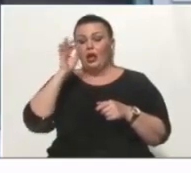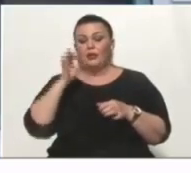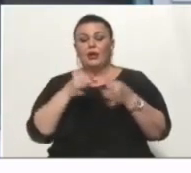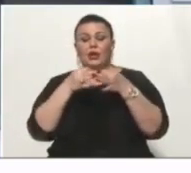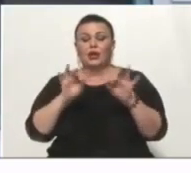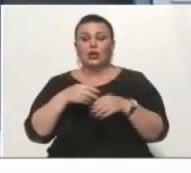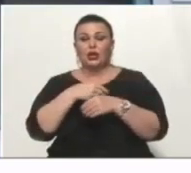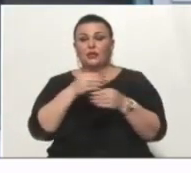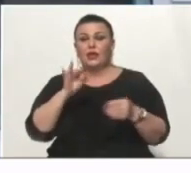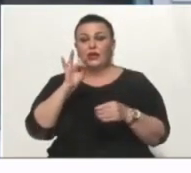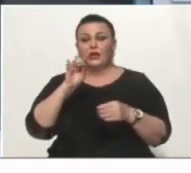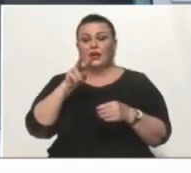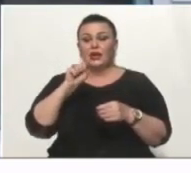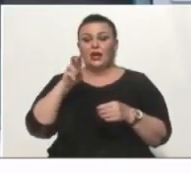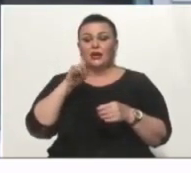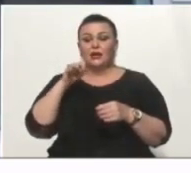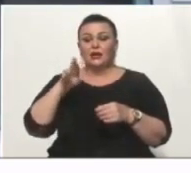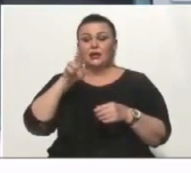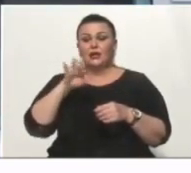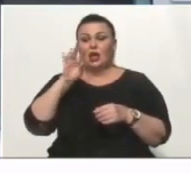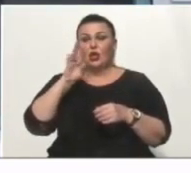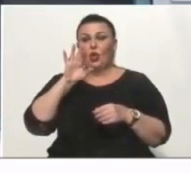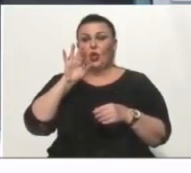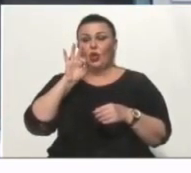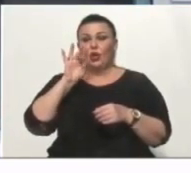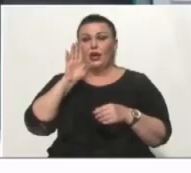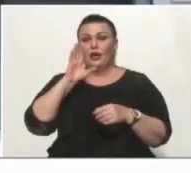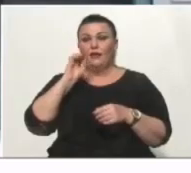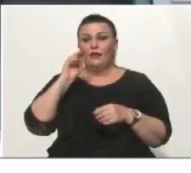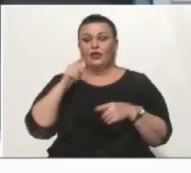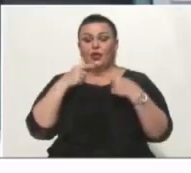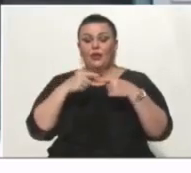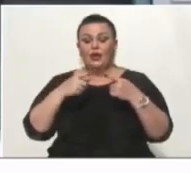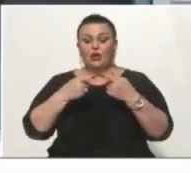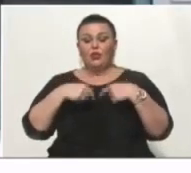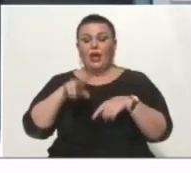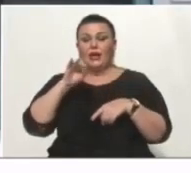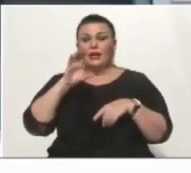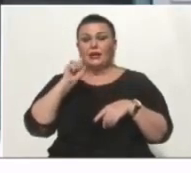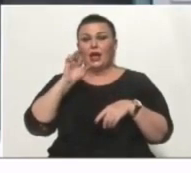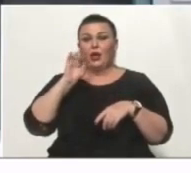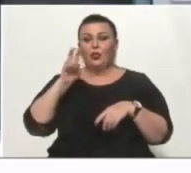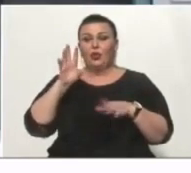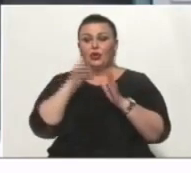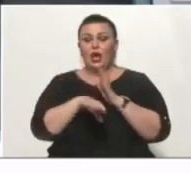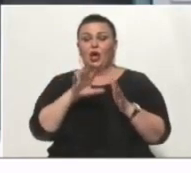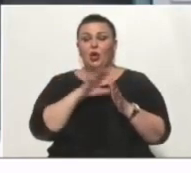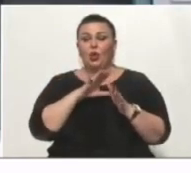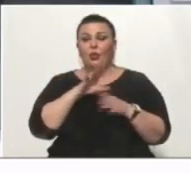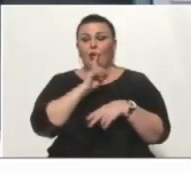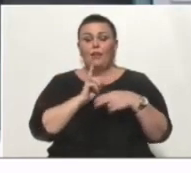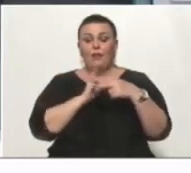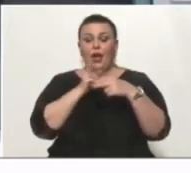verilir. İrlandiyanın cənub-qərb bölgəsinə, Norveçin bəzi bölgələrinə və Lissabon da daxil olmaqla çox